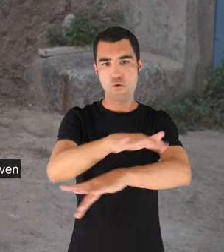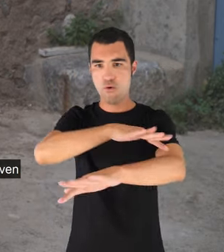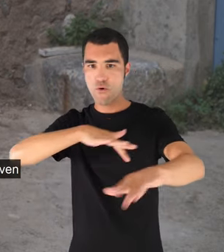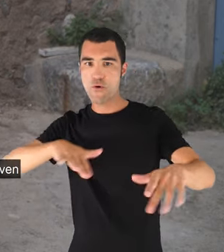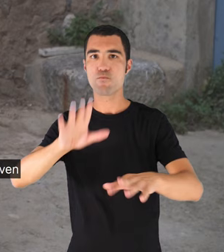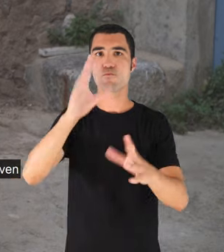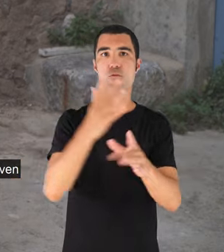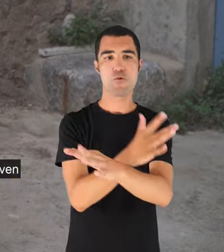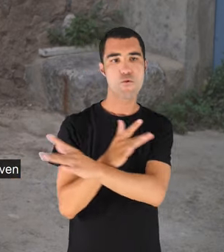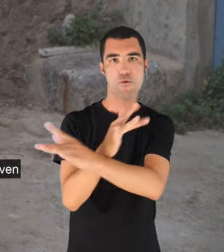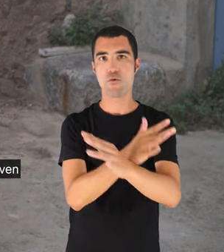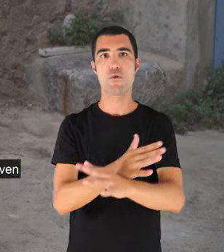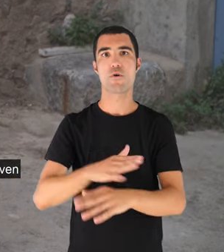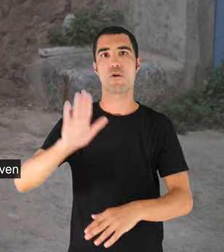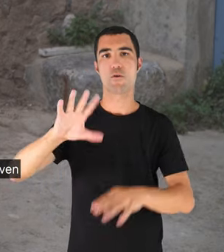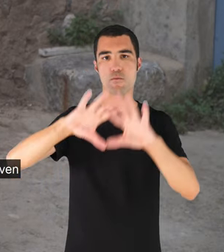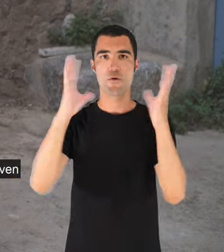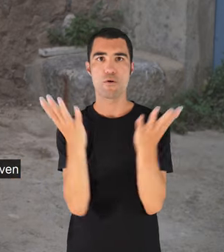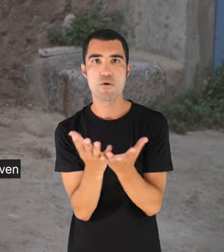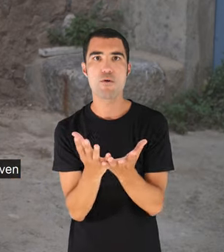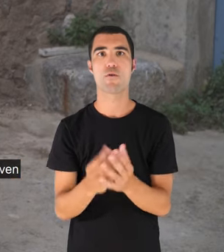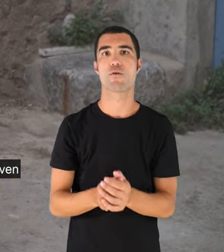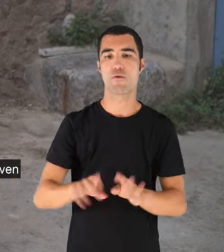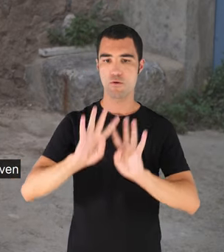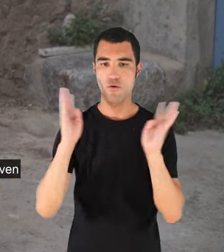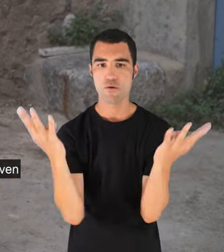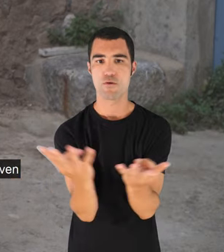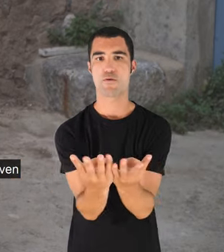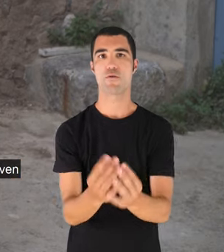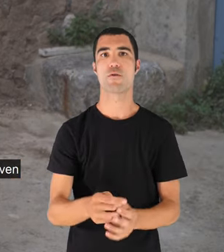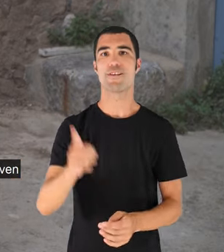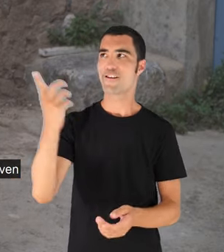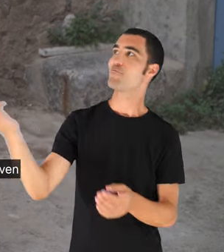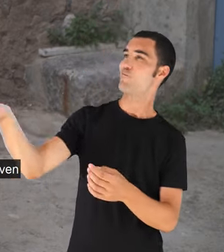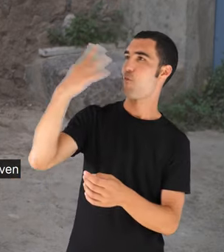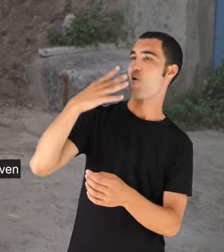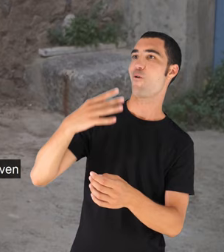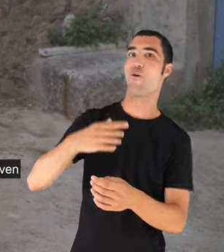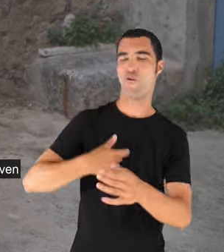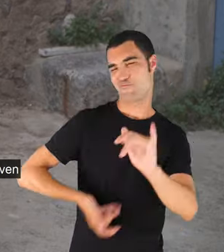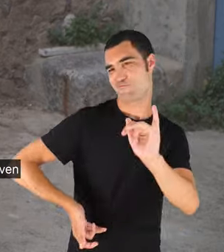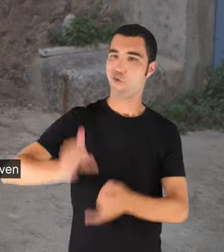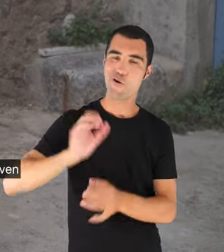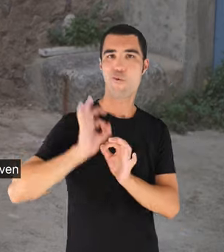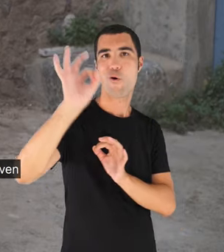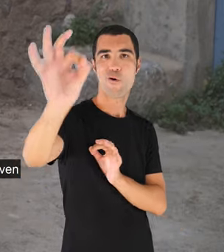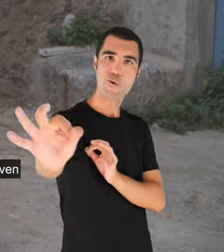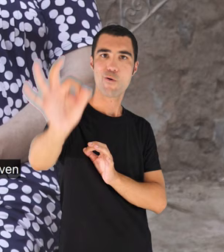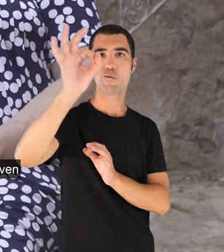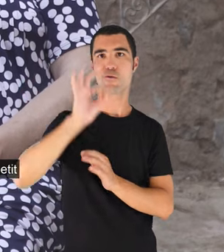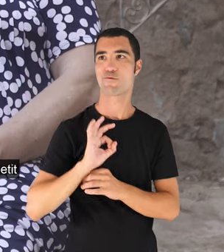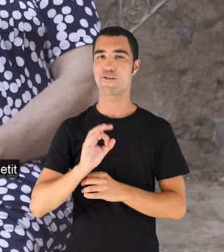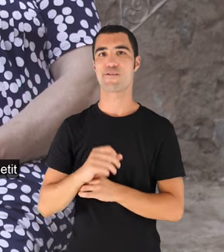pilota, o en un cercle... I els marinos tornaven a tirar-los a pilota cap aquí, i era així que fèiem amistat, nosaltres, amb els